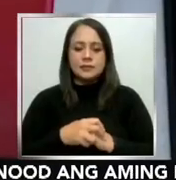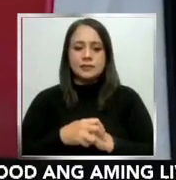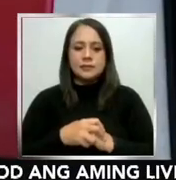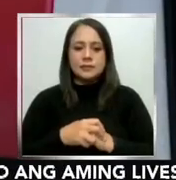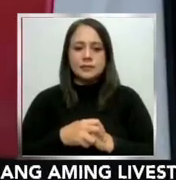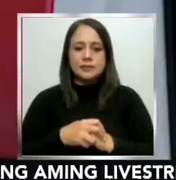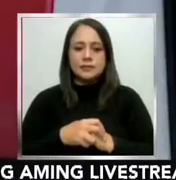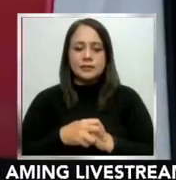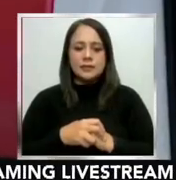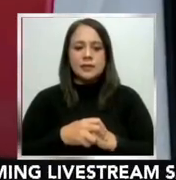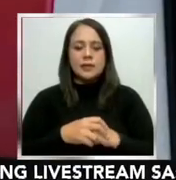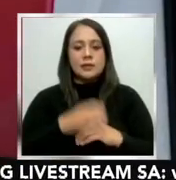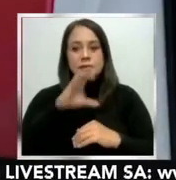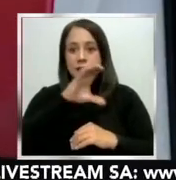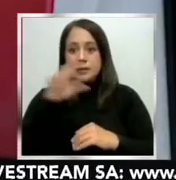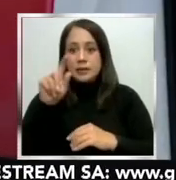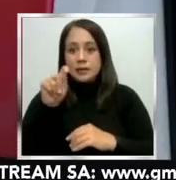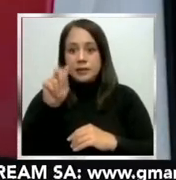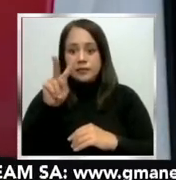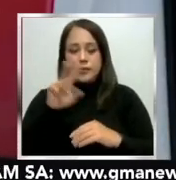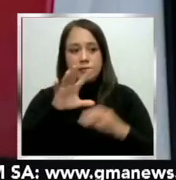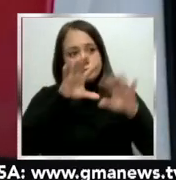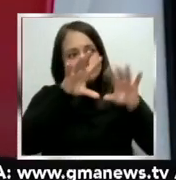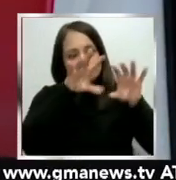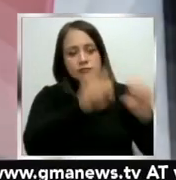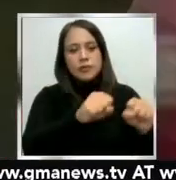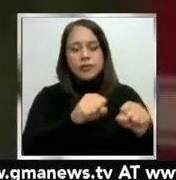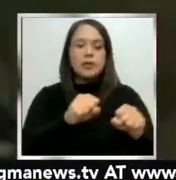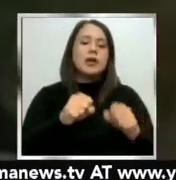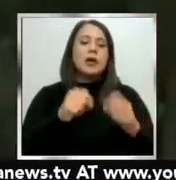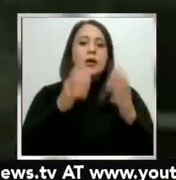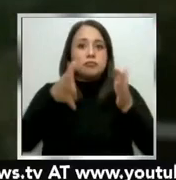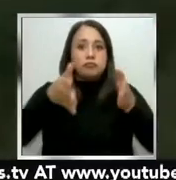Nahuli kam ang pagguho ng isang gusali sa Mexico.